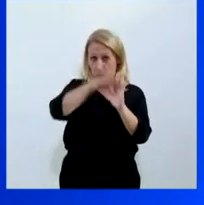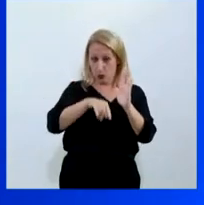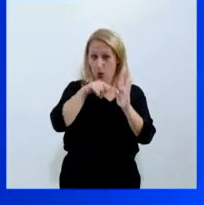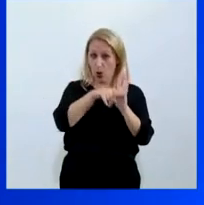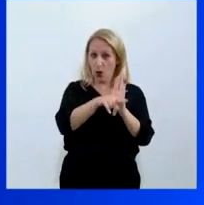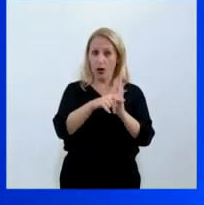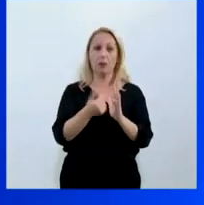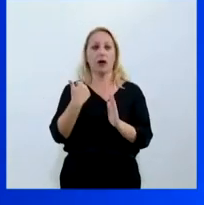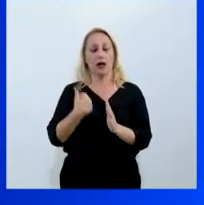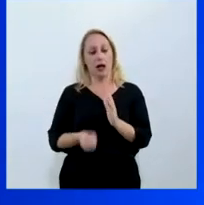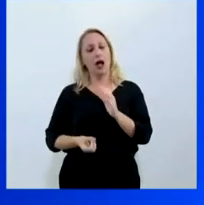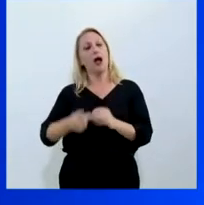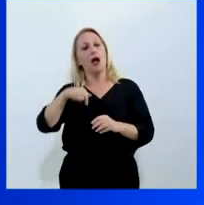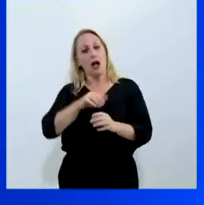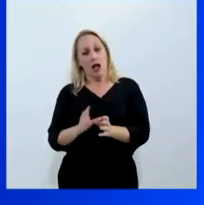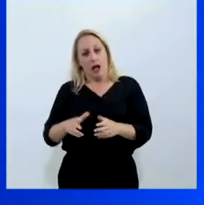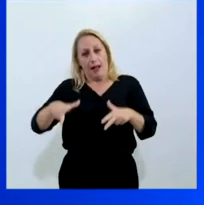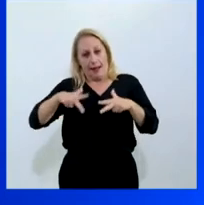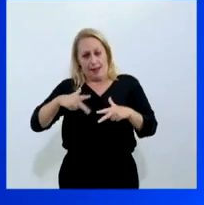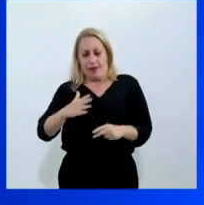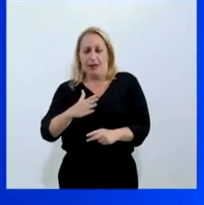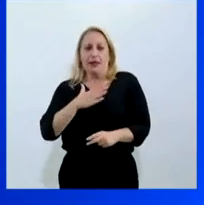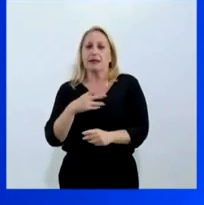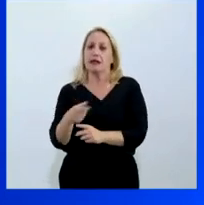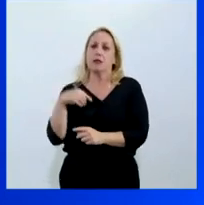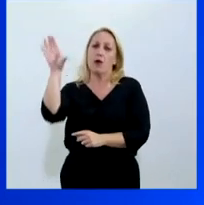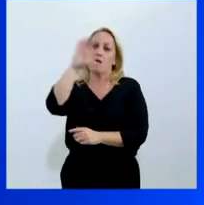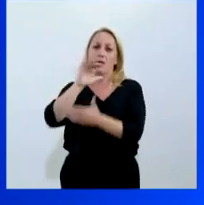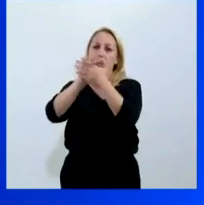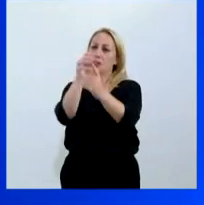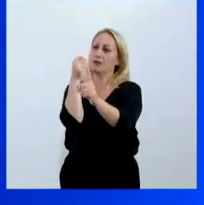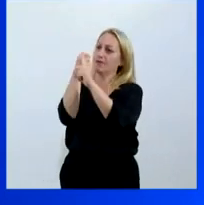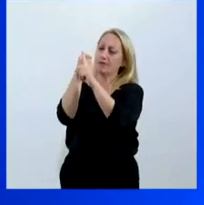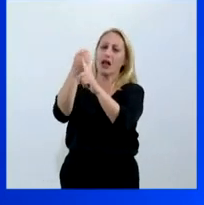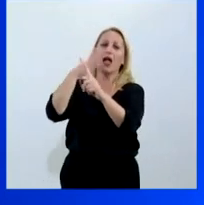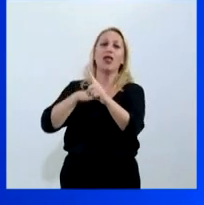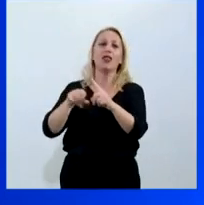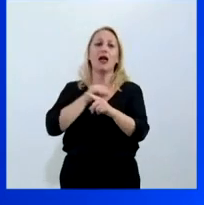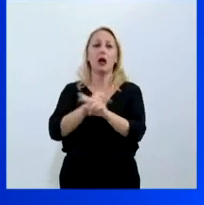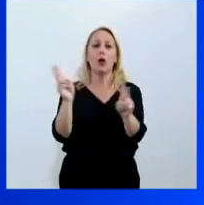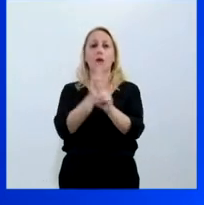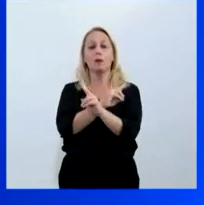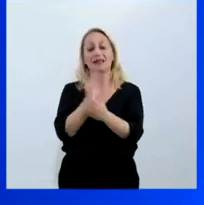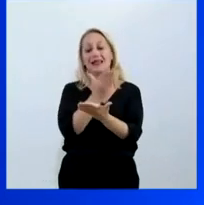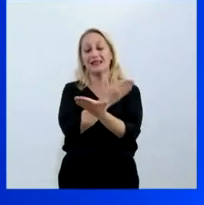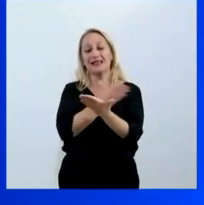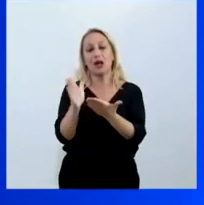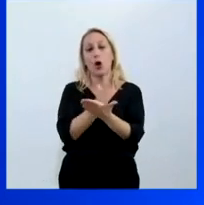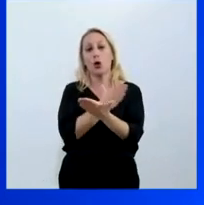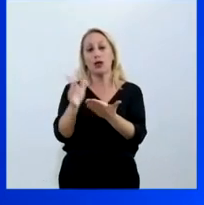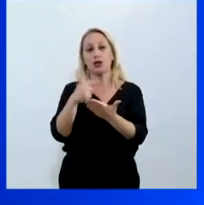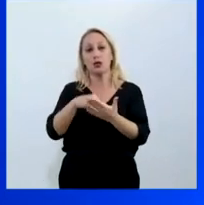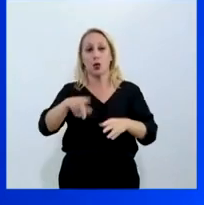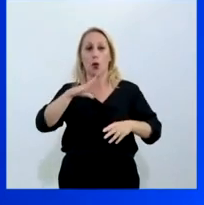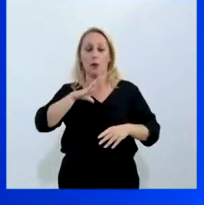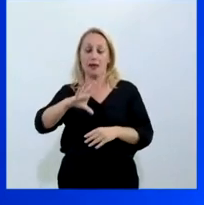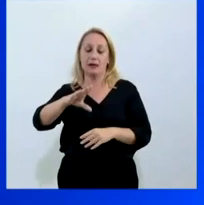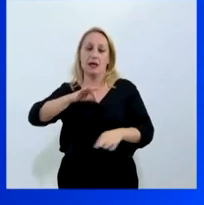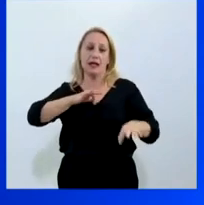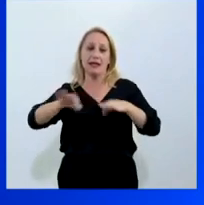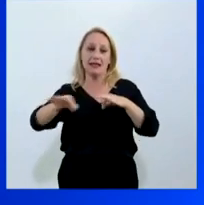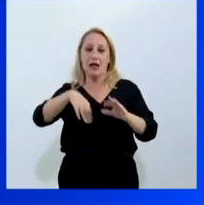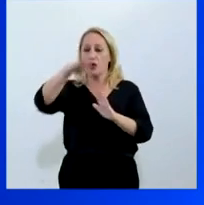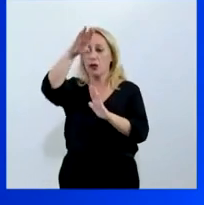διεκδικήσαμε και εξασφαλίσαμε από την Ευρωπαϊκή Ένωση ένα διακριτό επιχειρησιακό πρόγραμμα για την πολιτική προστασία. Ουδέποτε η χώρα μας είχε στη διάθεσή